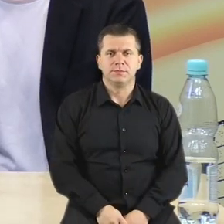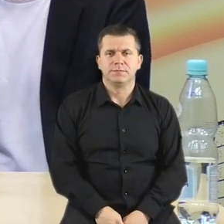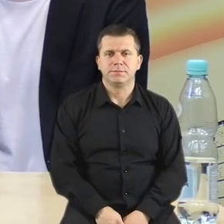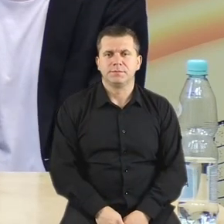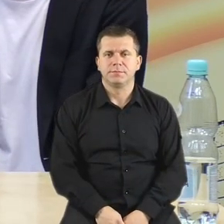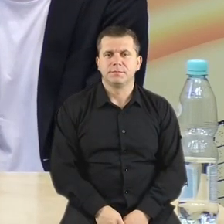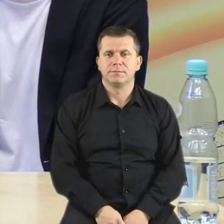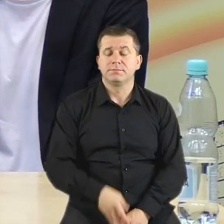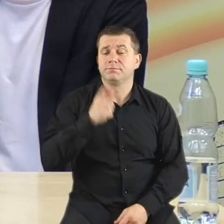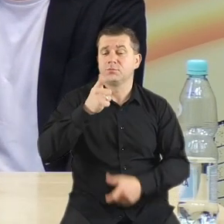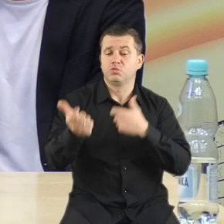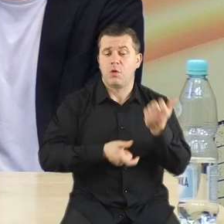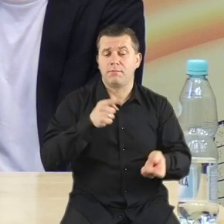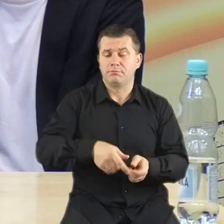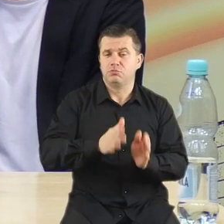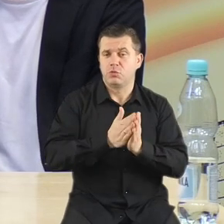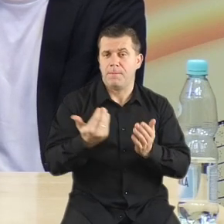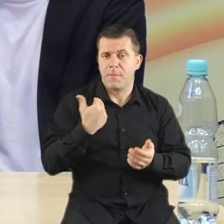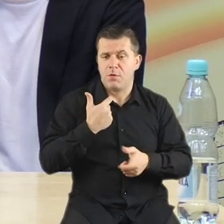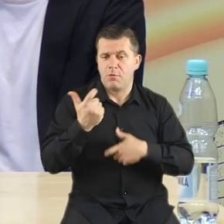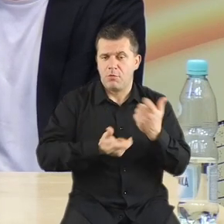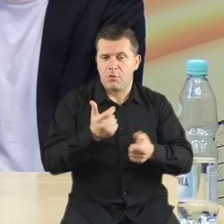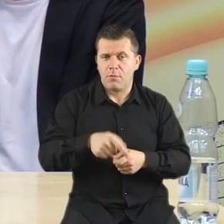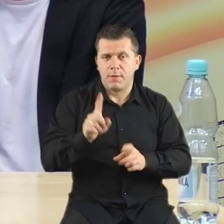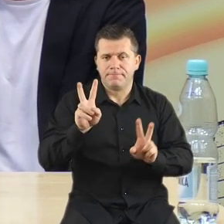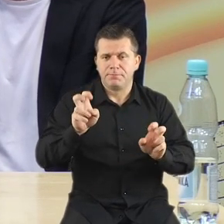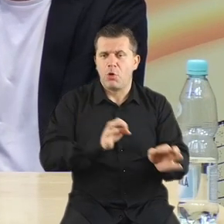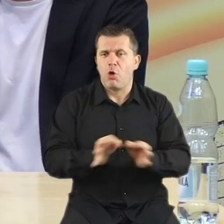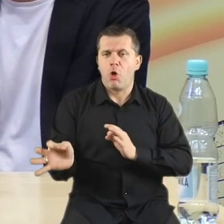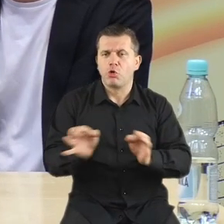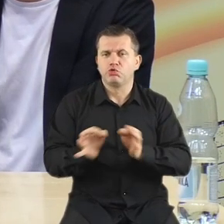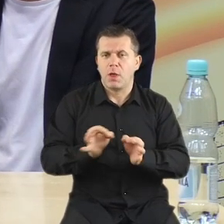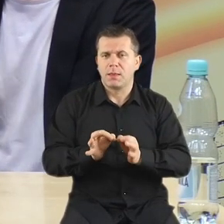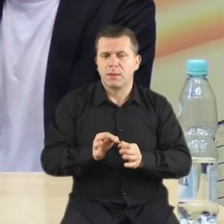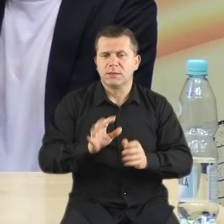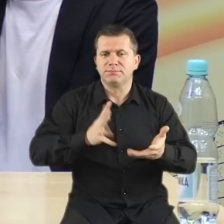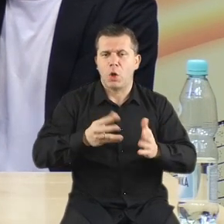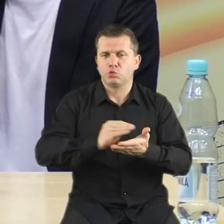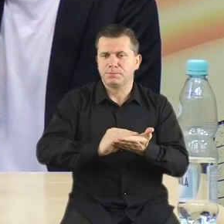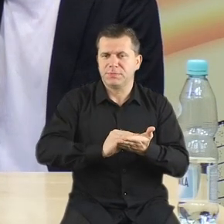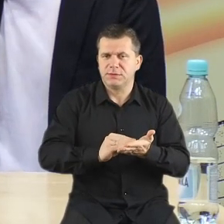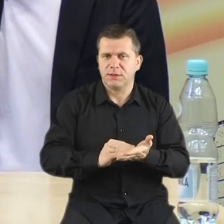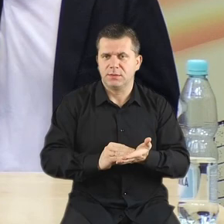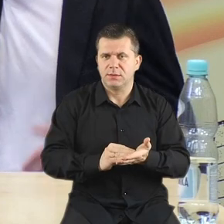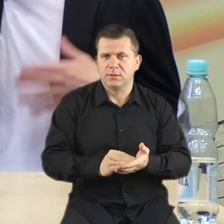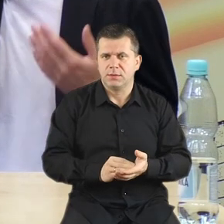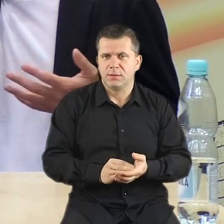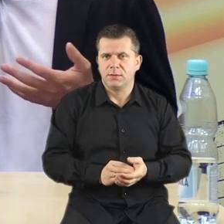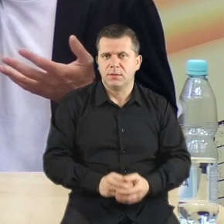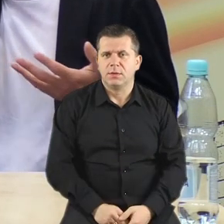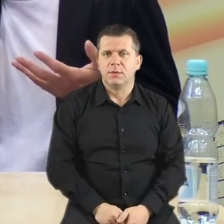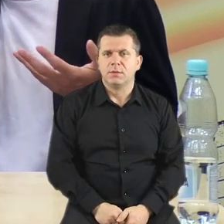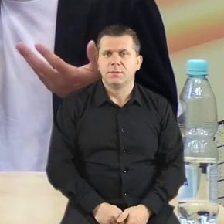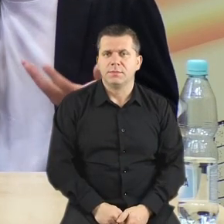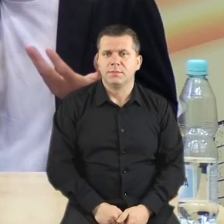Formalnym zabiegiem, jaki pan zastosował w książce, było również zastosowanie tego oszczędnego stylu pisania. Ale wie pan, ja nawet nie powiedziałem, że